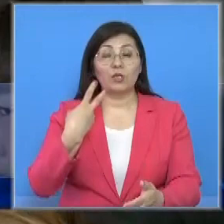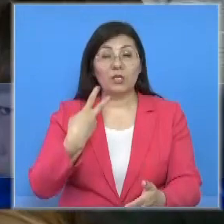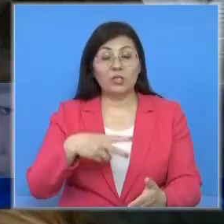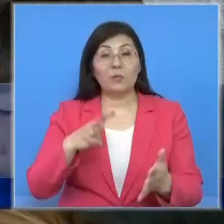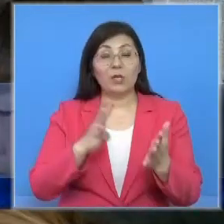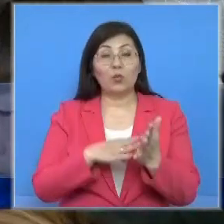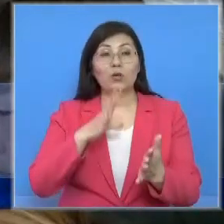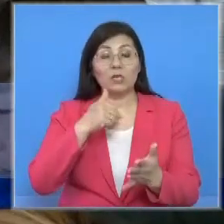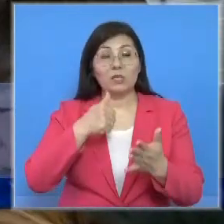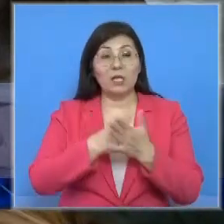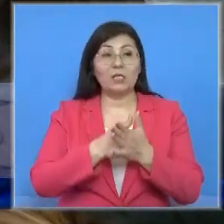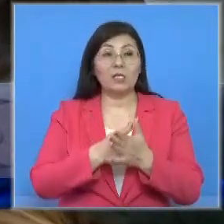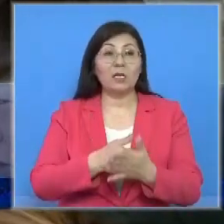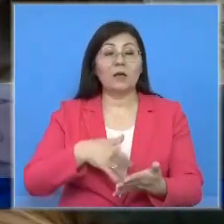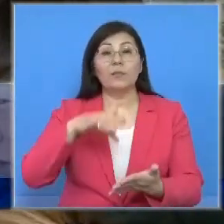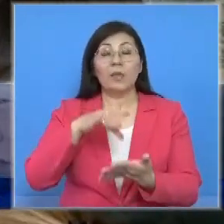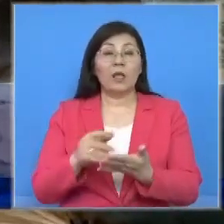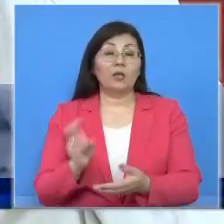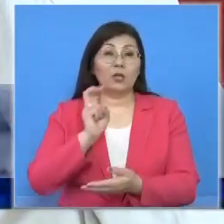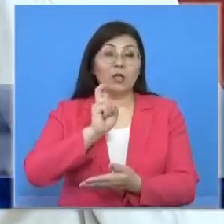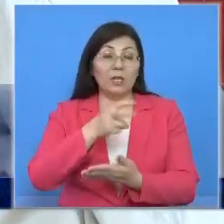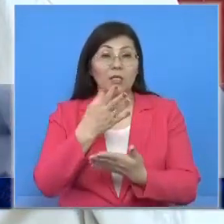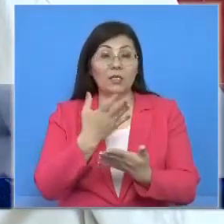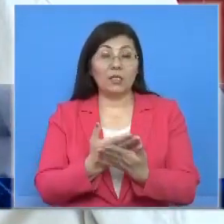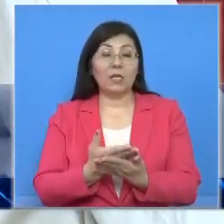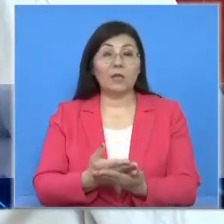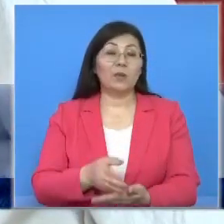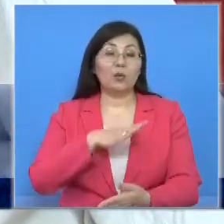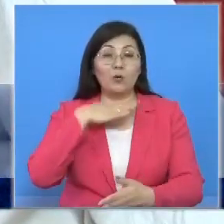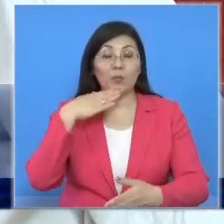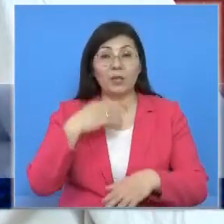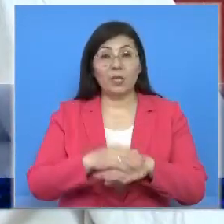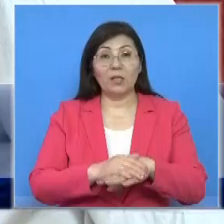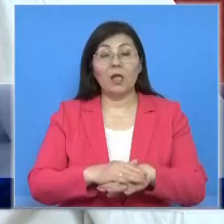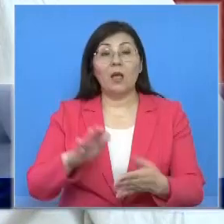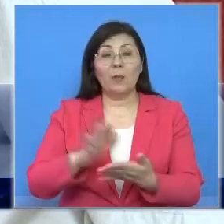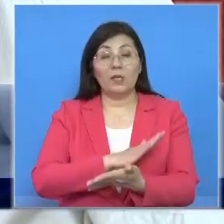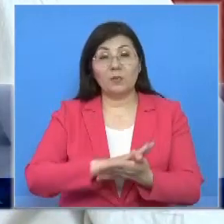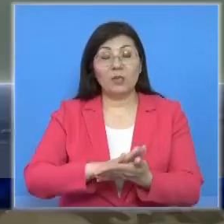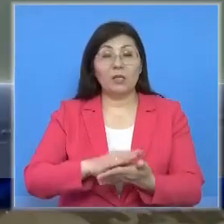кез келген қала тұрғыны келіп, гинеколог, уролог, дерматолог және психолог мамандардан тегін